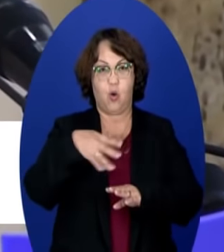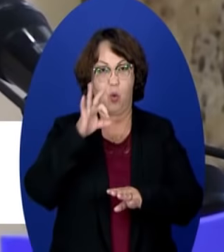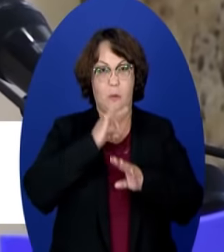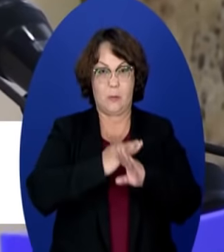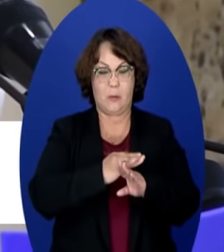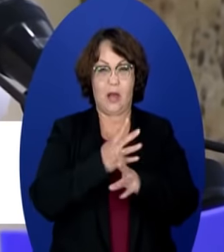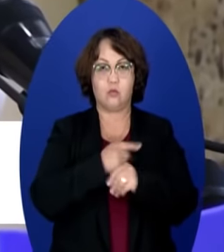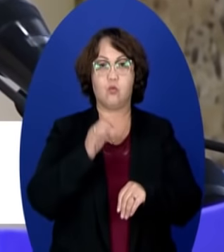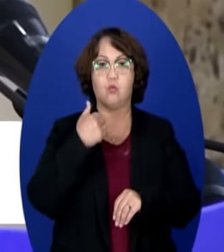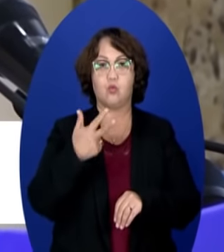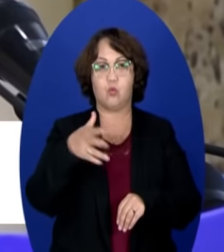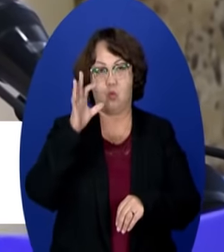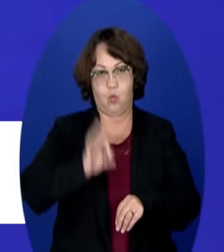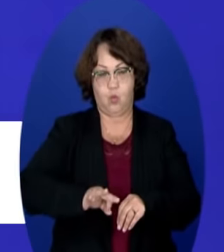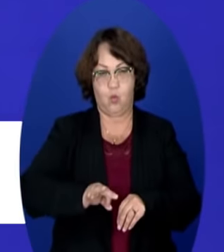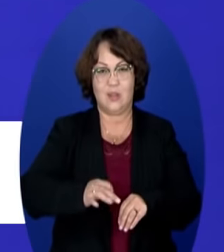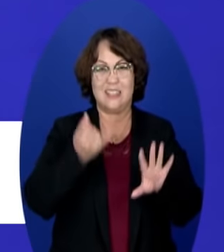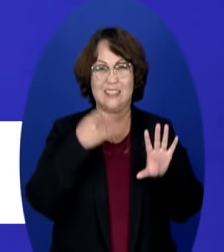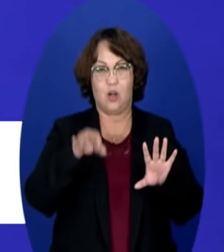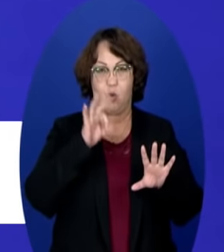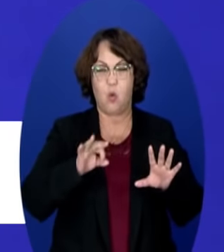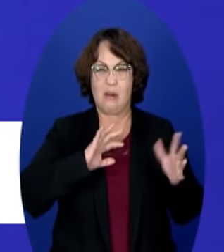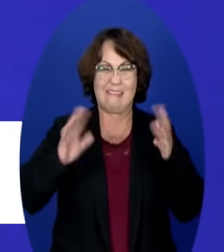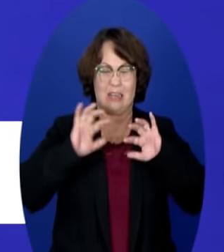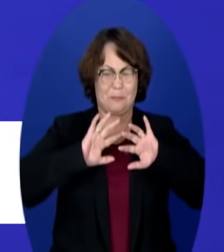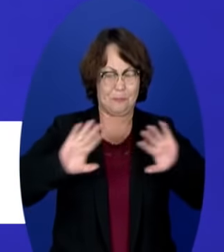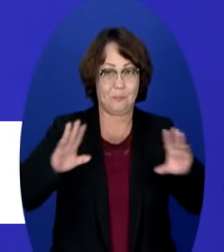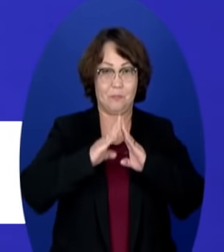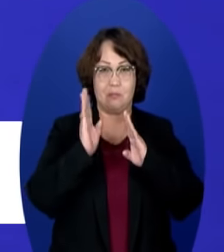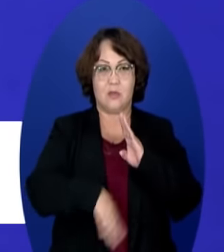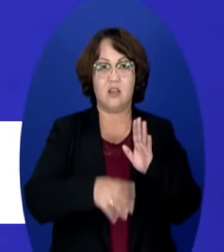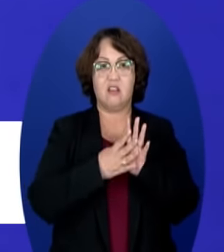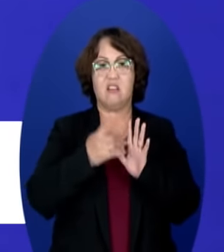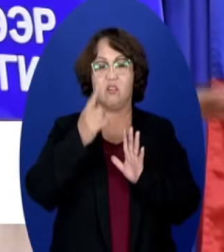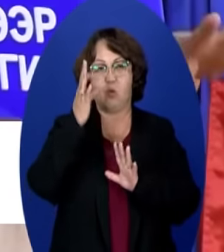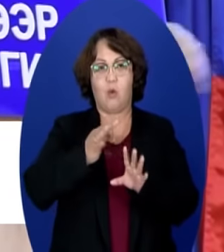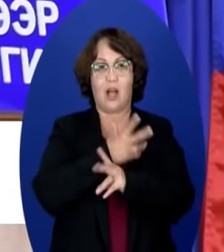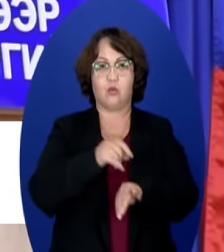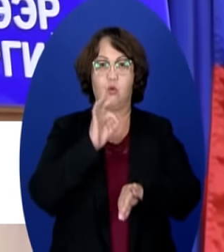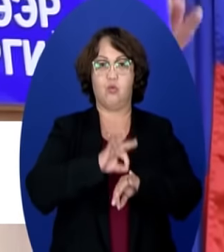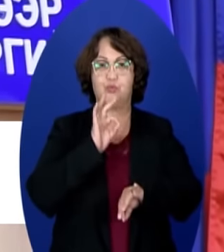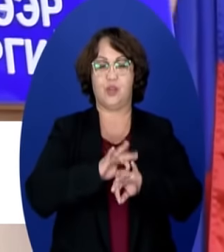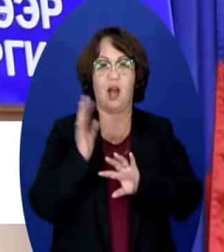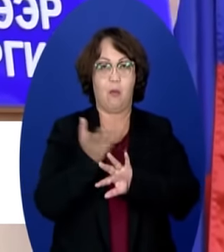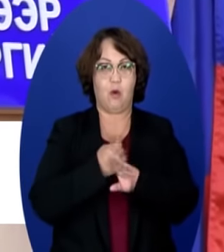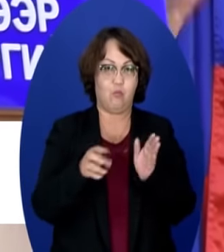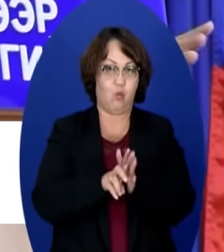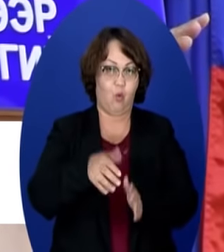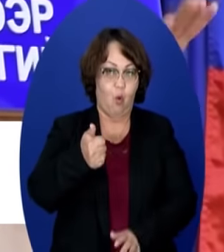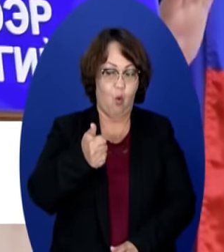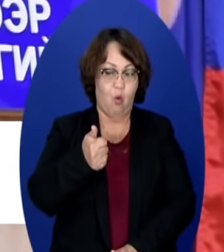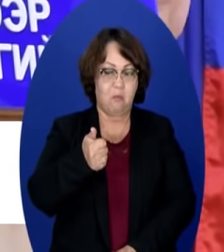халдварыг 33%, хөдөлгөөнийг 60% бууруулахад халдвар 91% буурч байгааг судалж тогтоожээ. Мөн амны хаалт зүүж